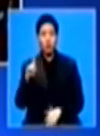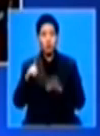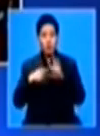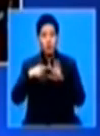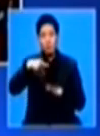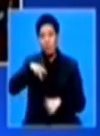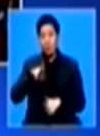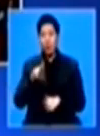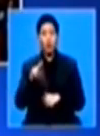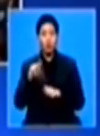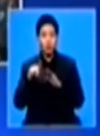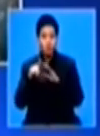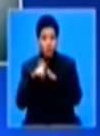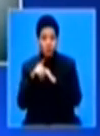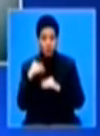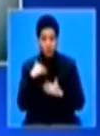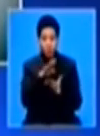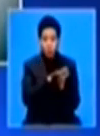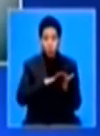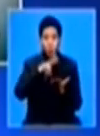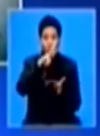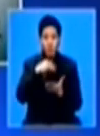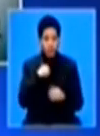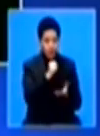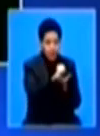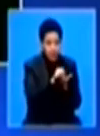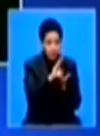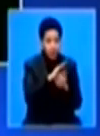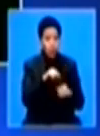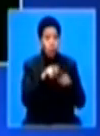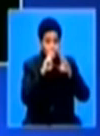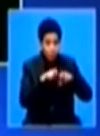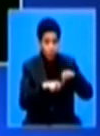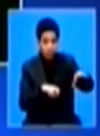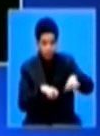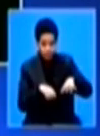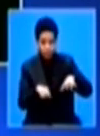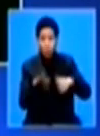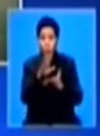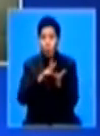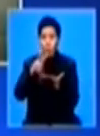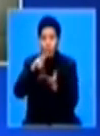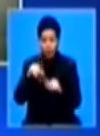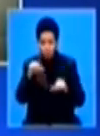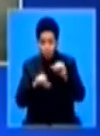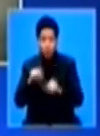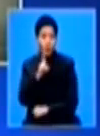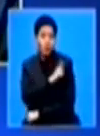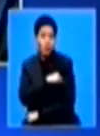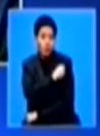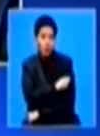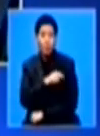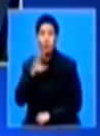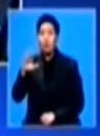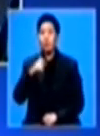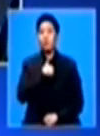ธิวาสราชนครินทร์โดยทรงดำรงตำแหน่งเป็นประธานกิตติมศักดิ์มูลนิธิแพทย์อาสาสมเด็จพระศรีนคริน